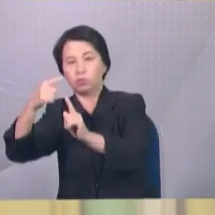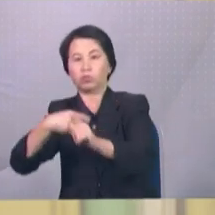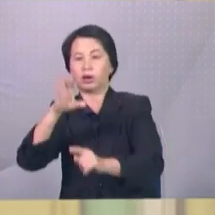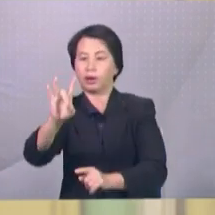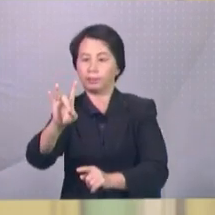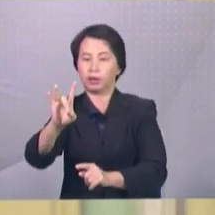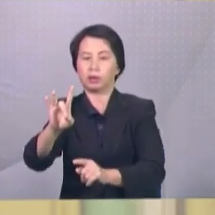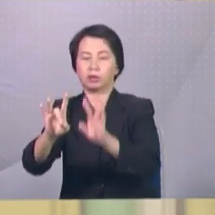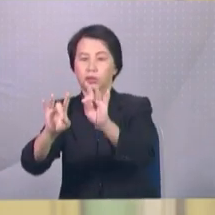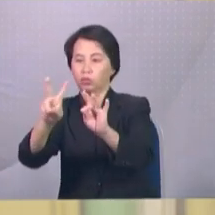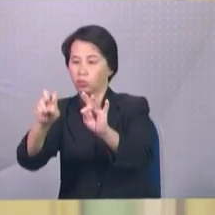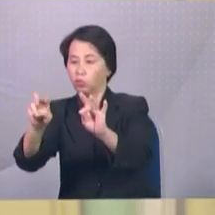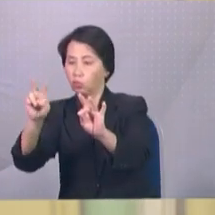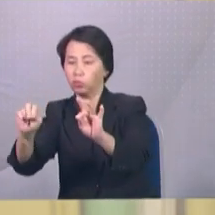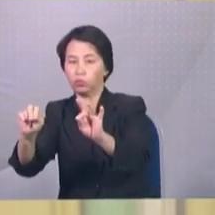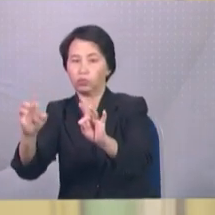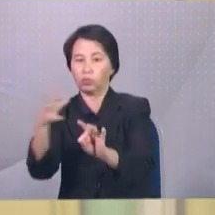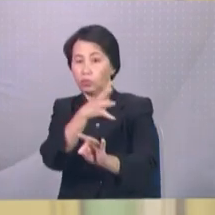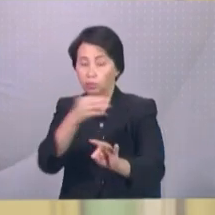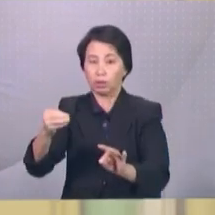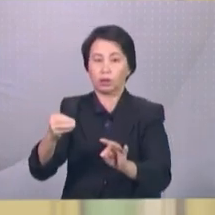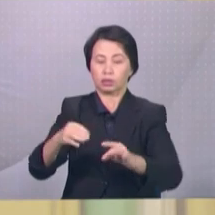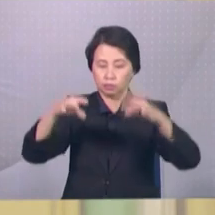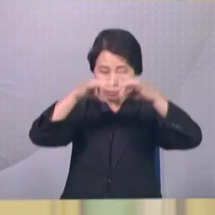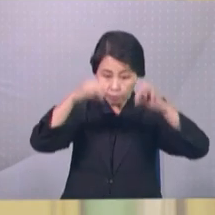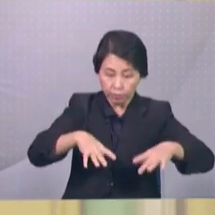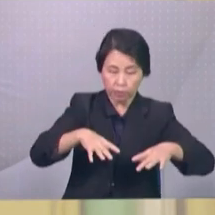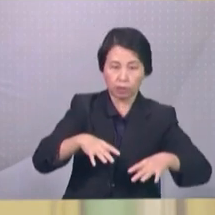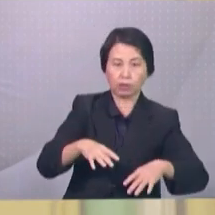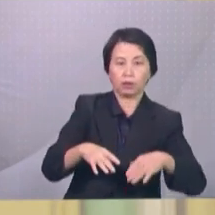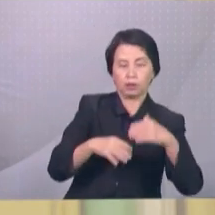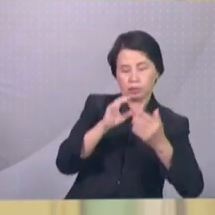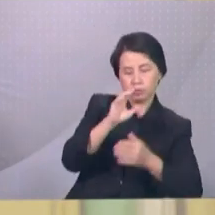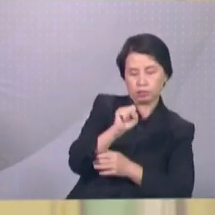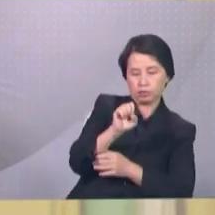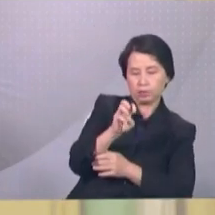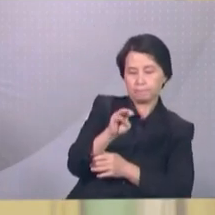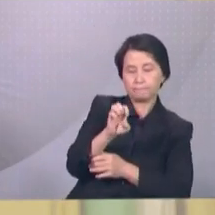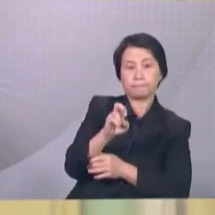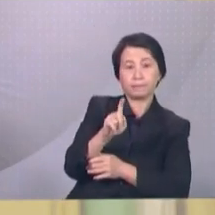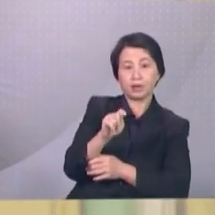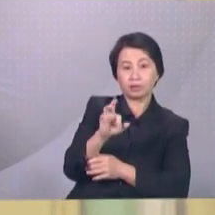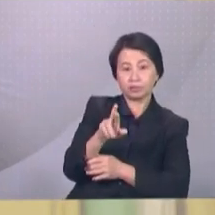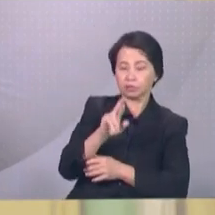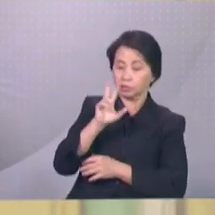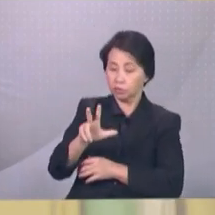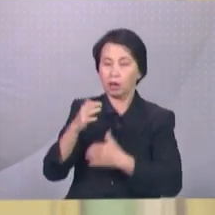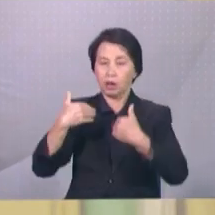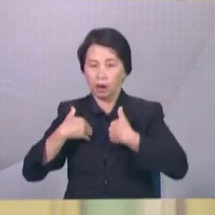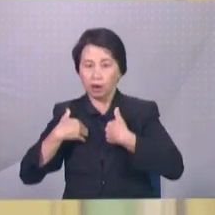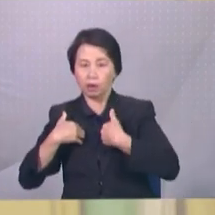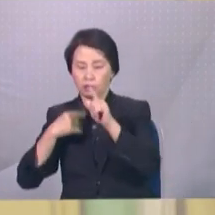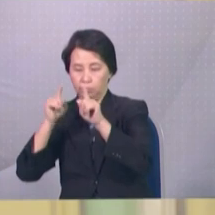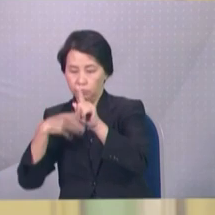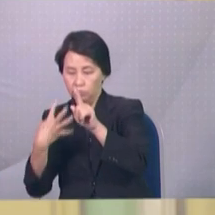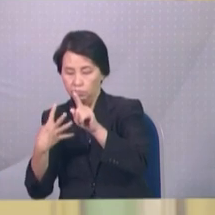Ogos 2020, manakala peperiksaan semester ketiga akan diadakan dalam suku